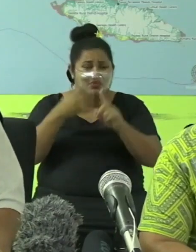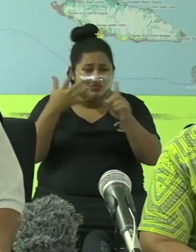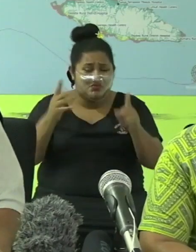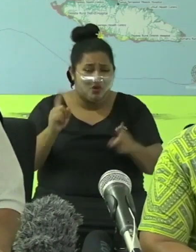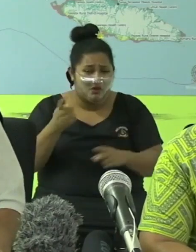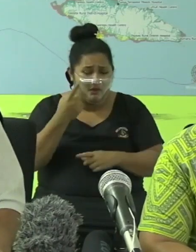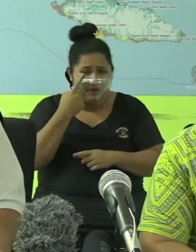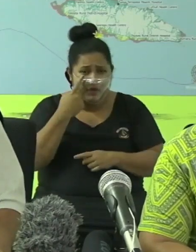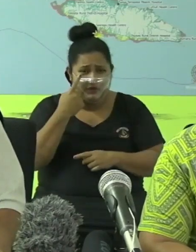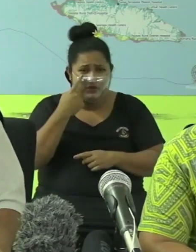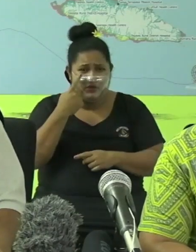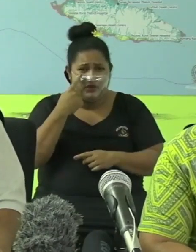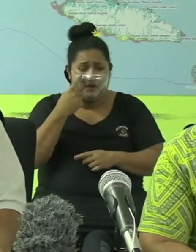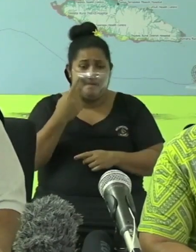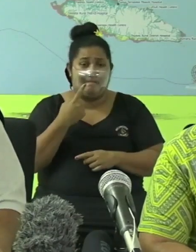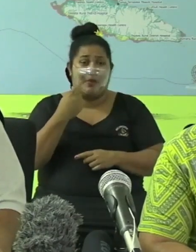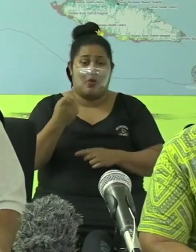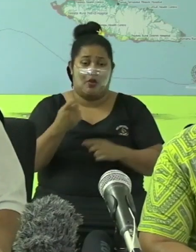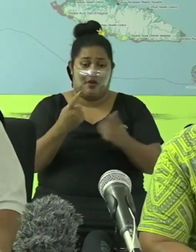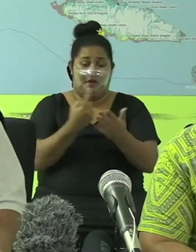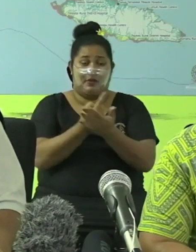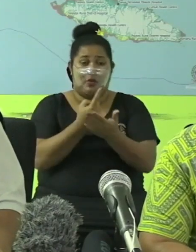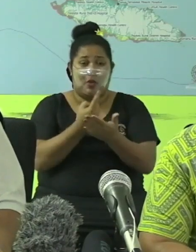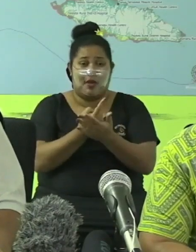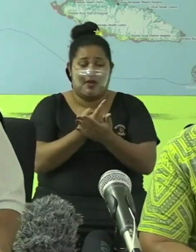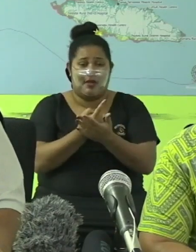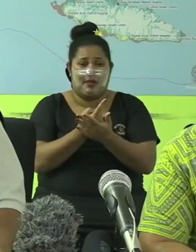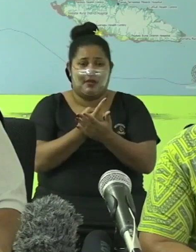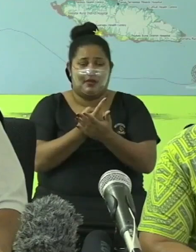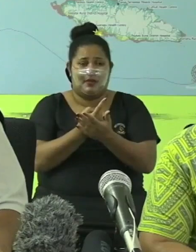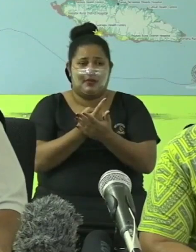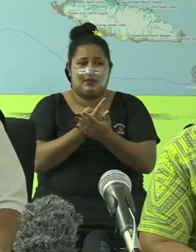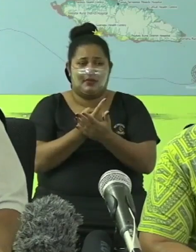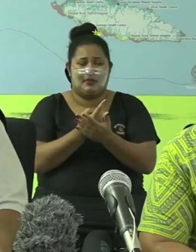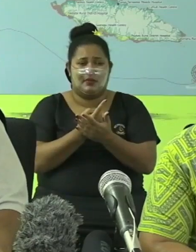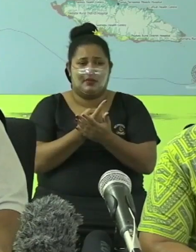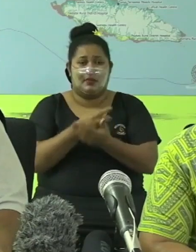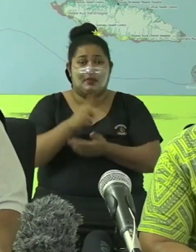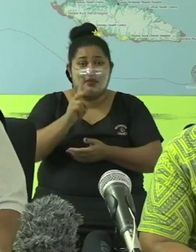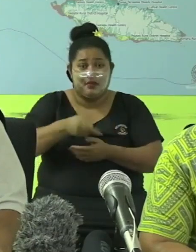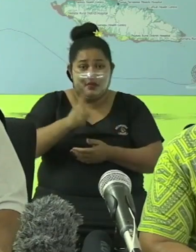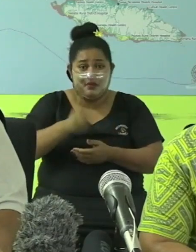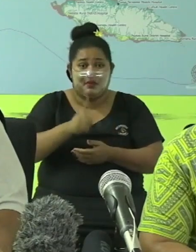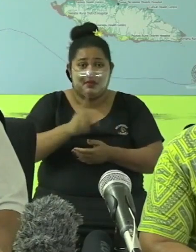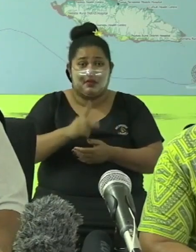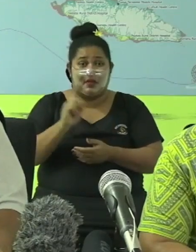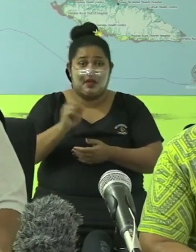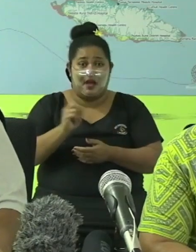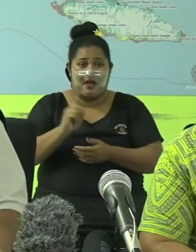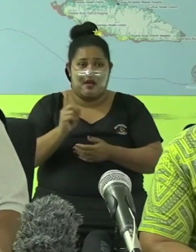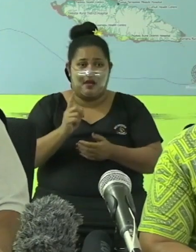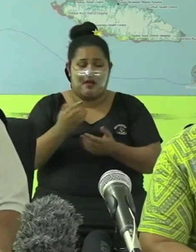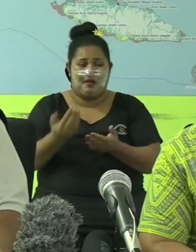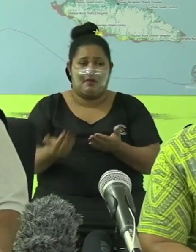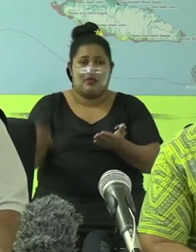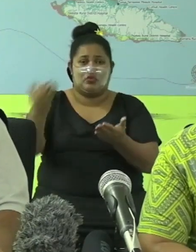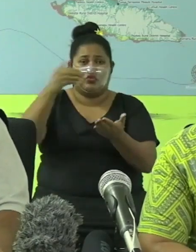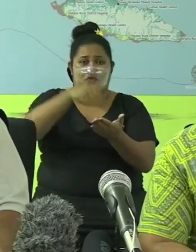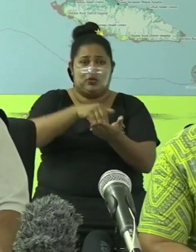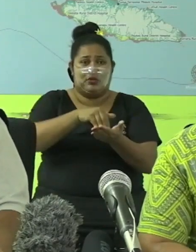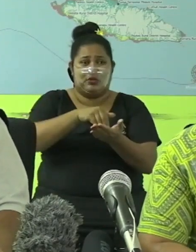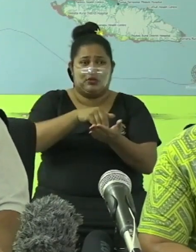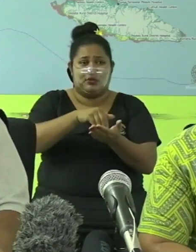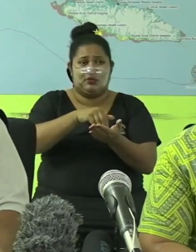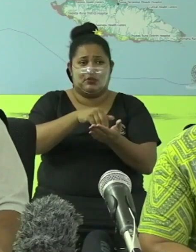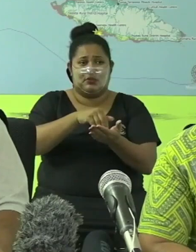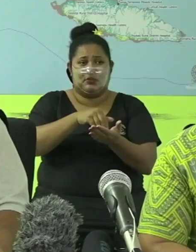i le maua o se awanoa. E toe maua ai se awanoa e whaatutumu ai ia pe toe